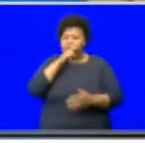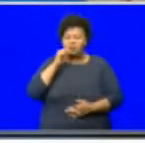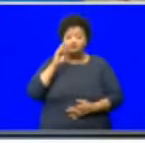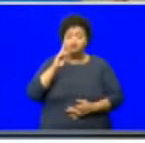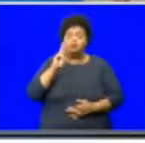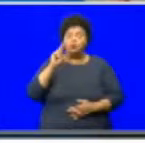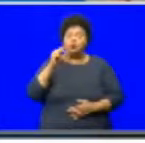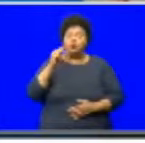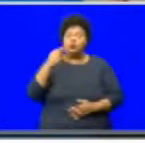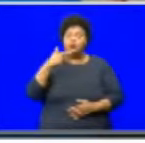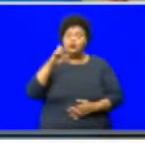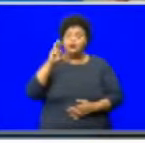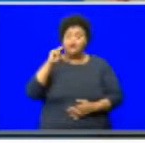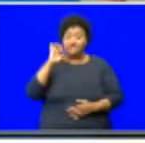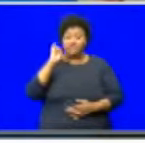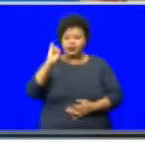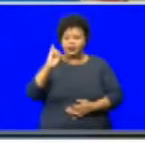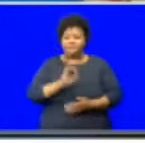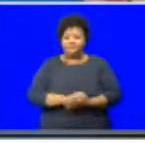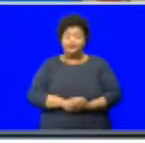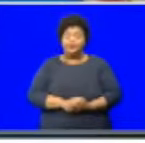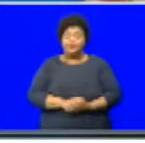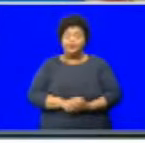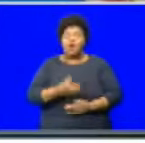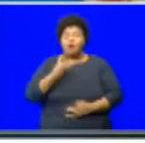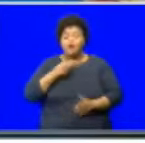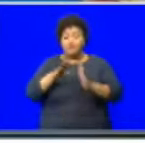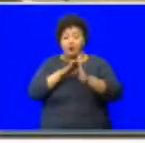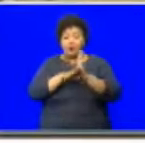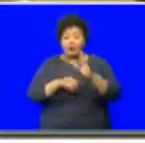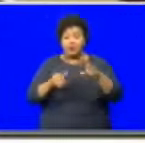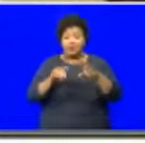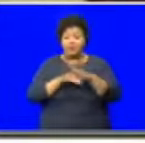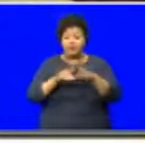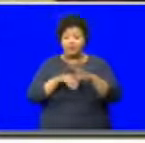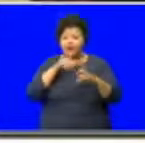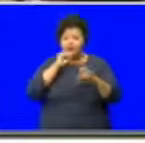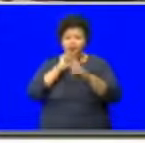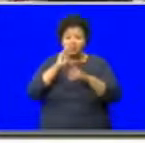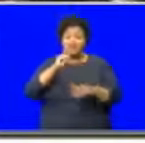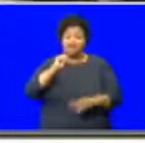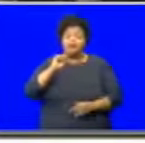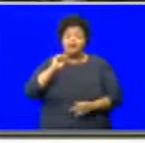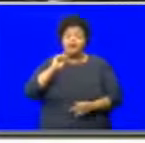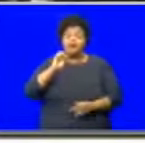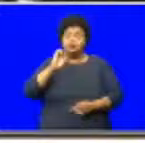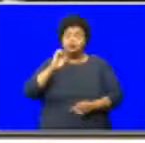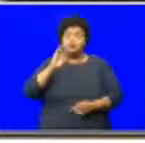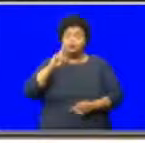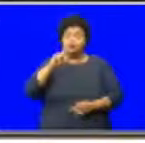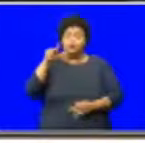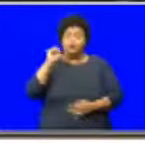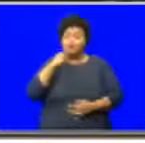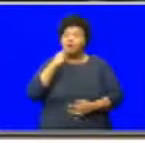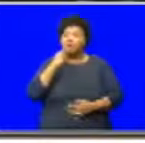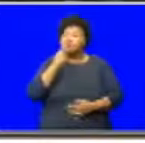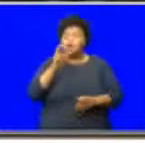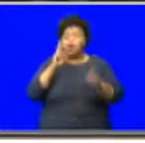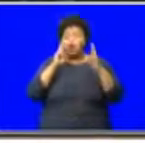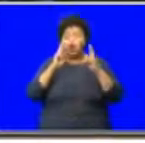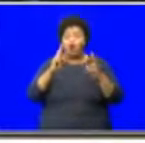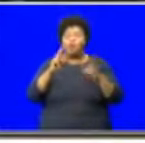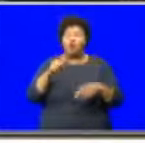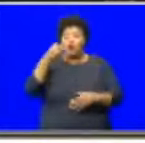Lilunga le-executive ye-Premier League uFirst Wadingi Charles Mathebula lithi banelethemba lokuthi uhulumende sewuthi abavumele abalandzeli ukuthi